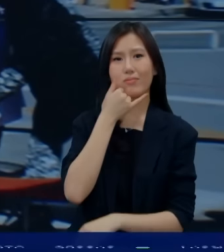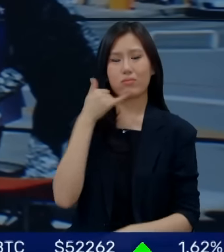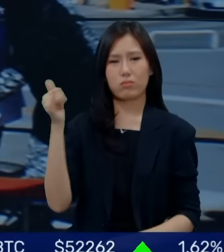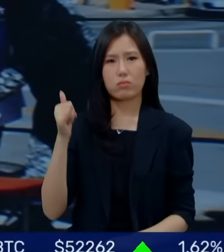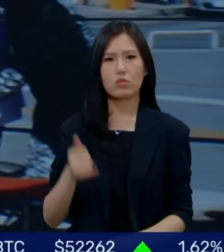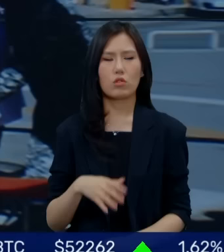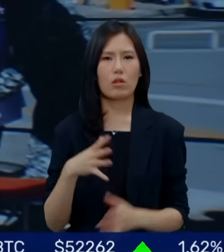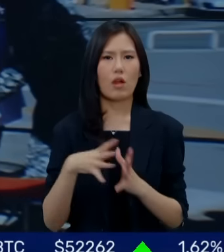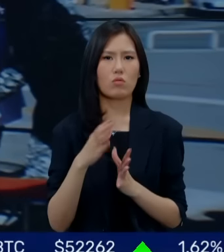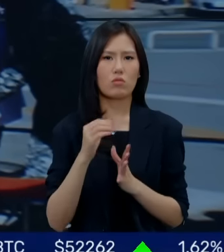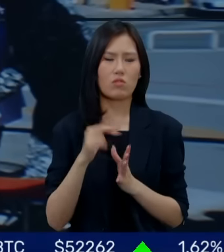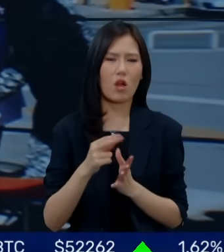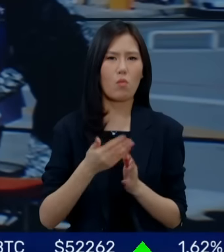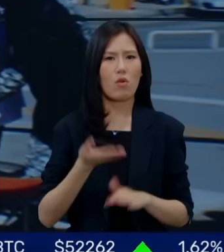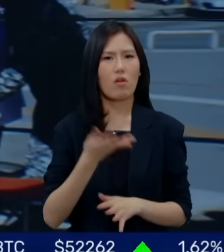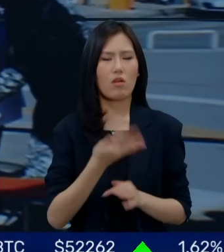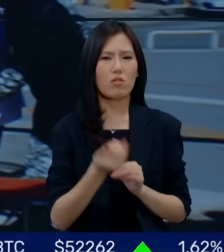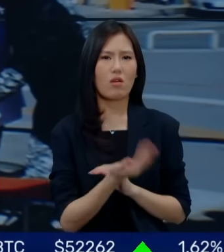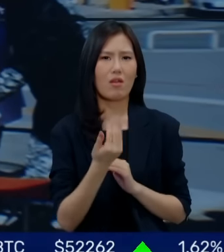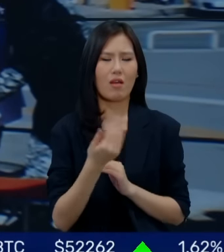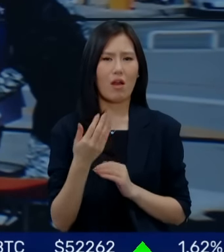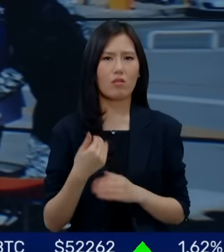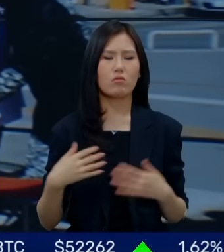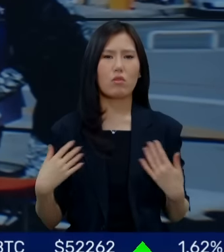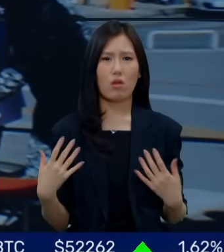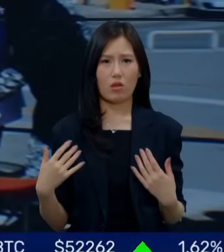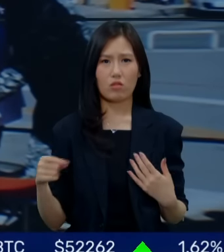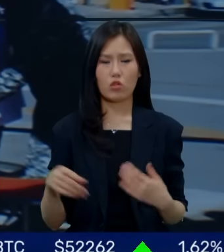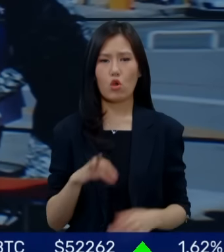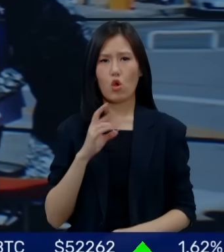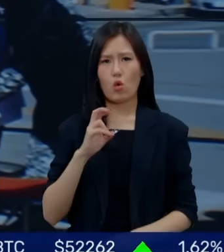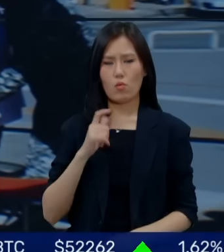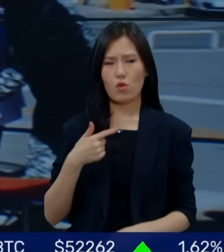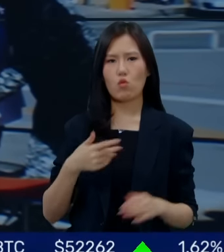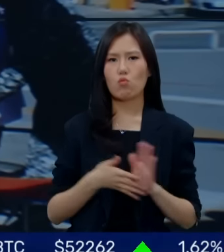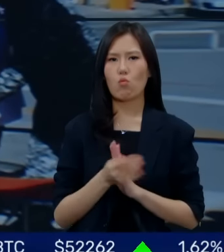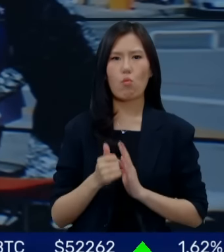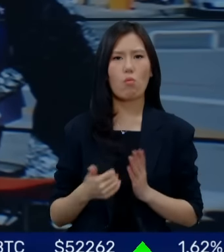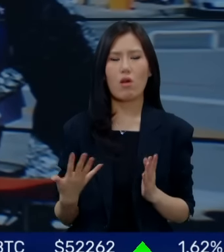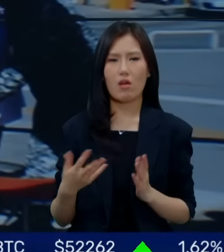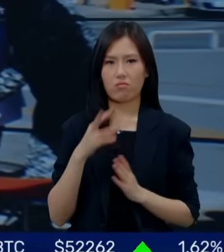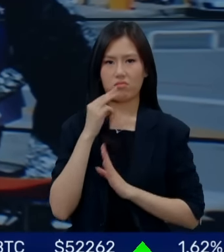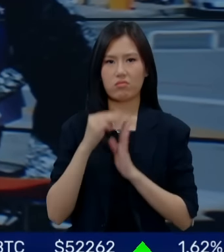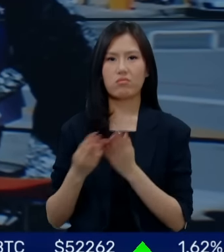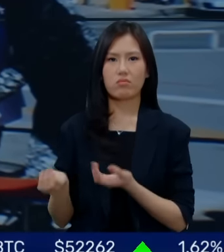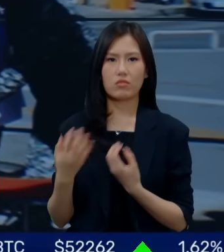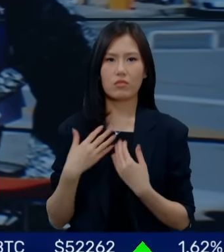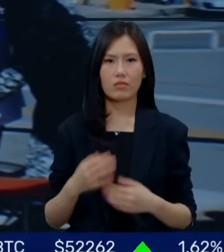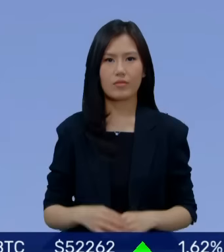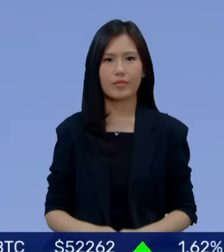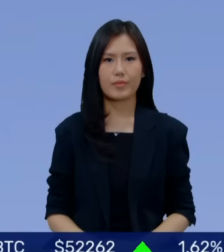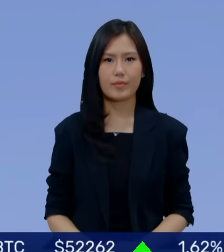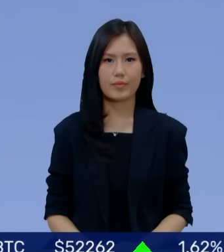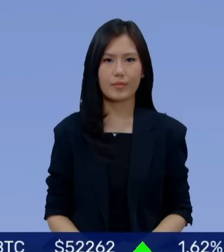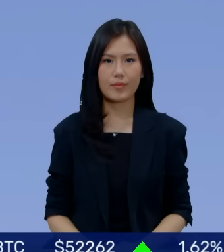төгрөг нэхэд огт хөдөлдөггүй гэдэг. Харин онцгой байдлын байгууллагаас төсөв хөрөлдөдгөө гих тайлбарыг өгч байна.